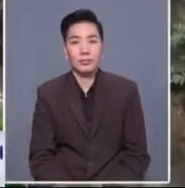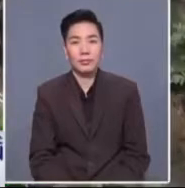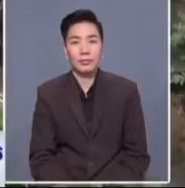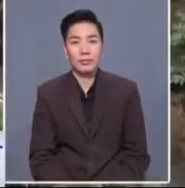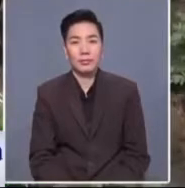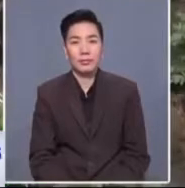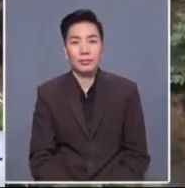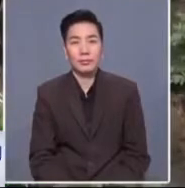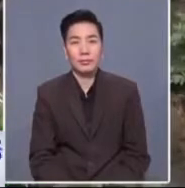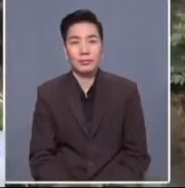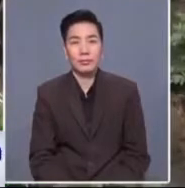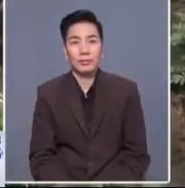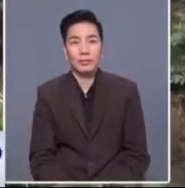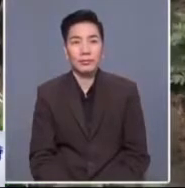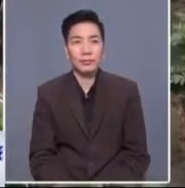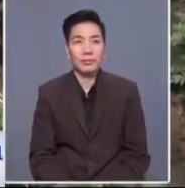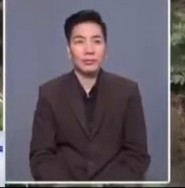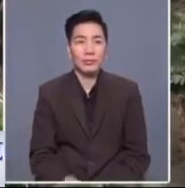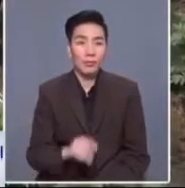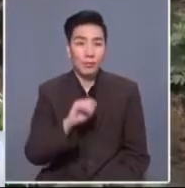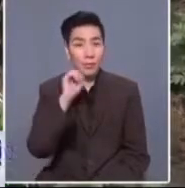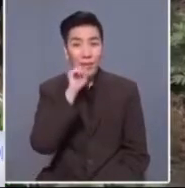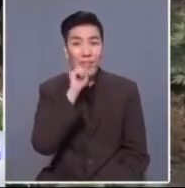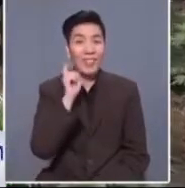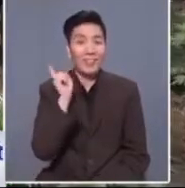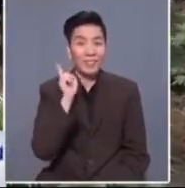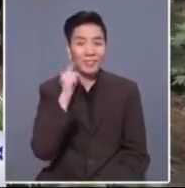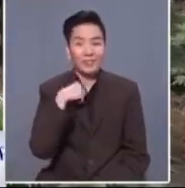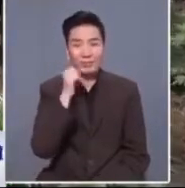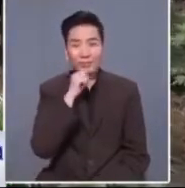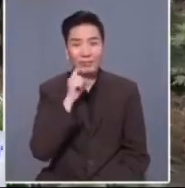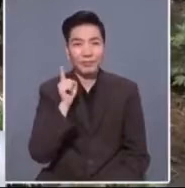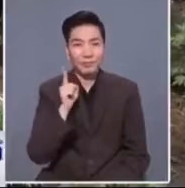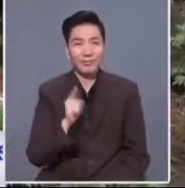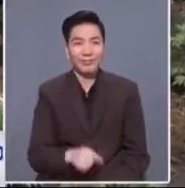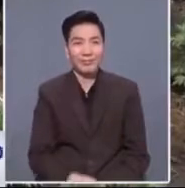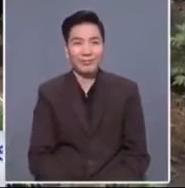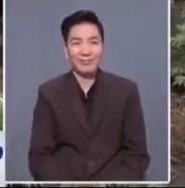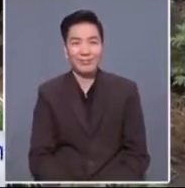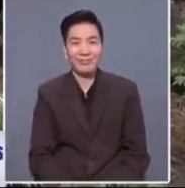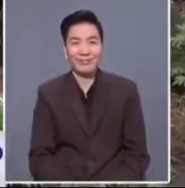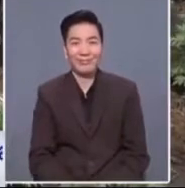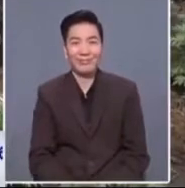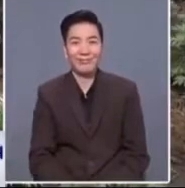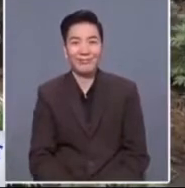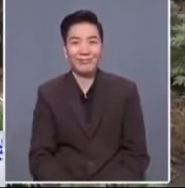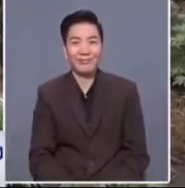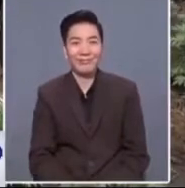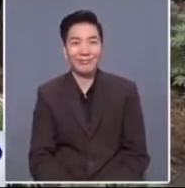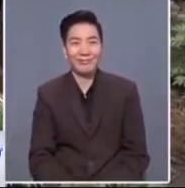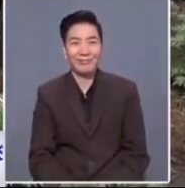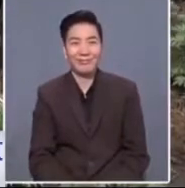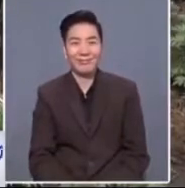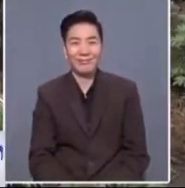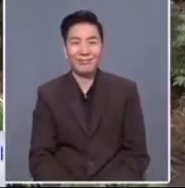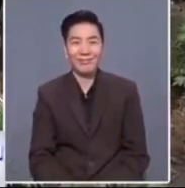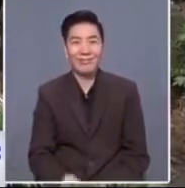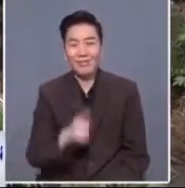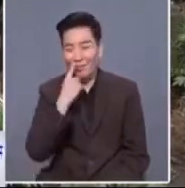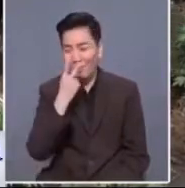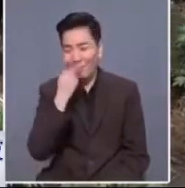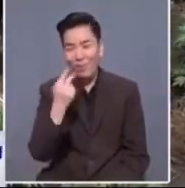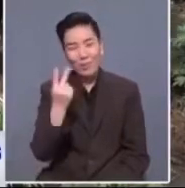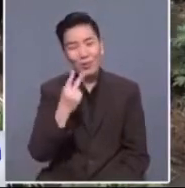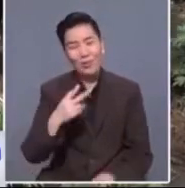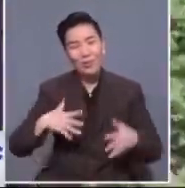ตอนทำนาก็ชื่อดาวเรืองงัดทั้งงัดทั้งงัดทั้ง งัดโอ้ยมีความสุขทำไมมีความสุ